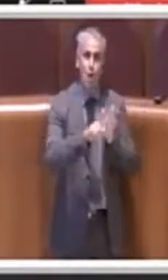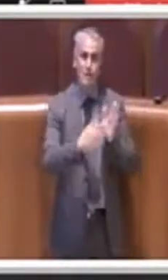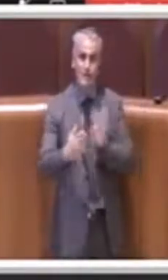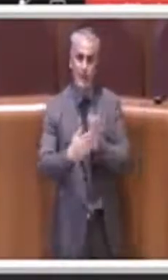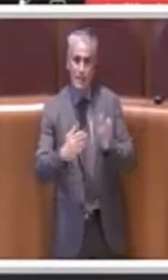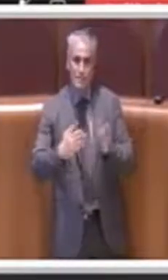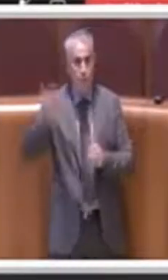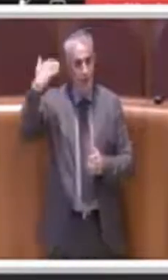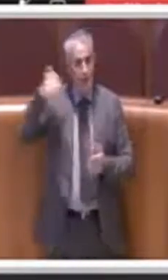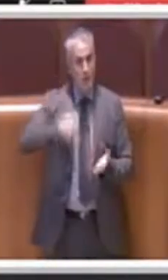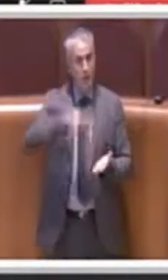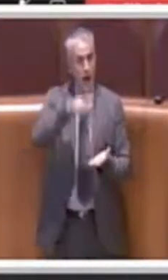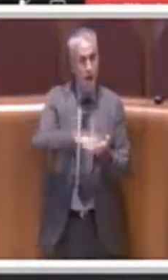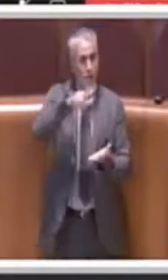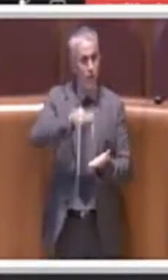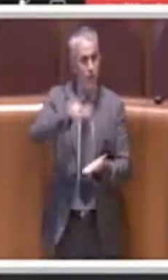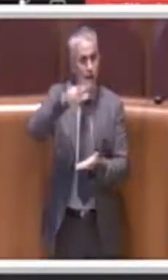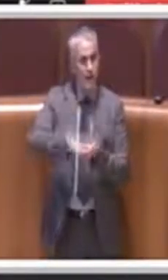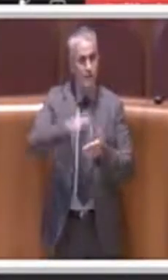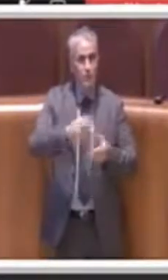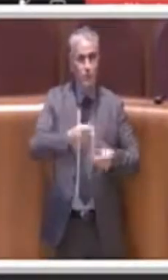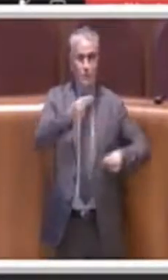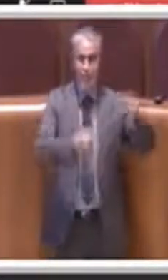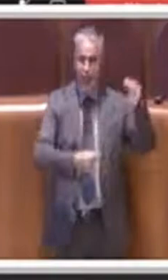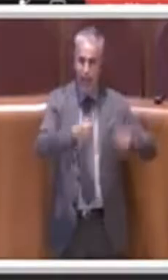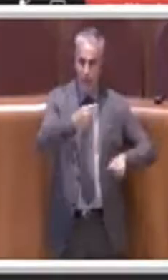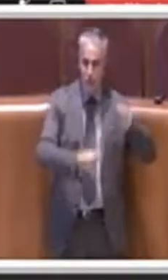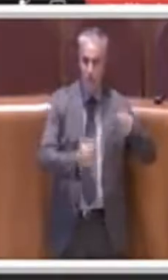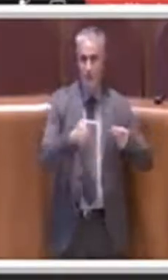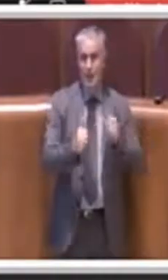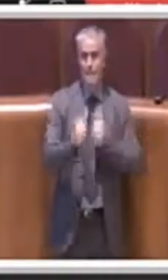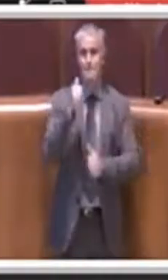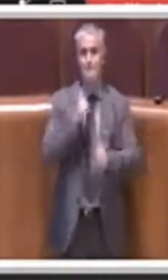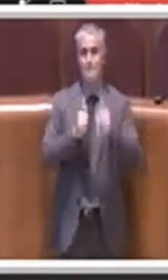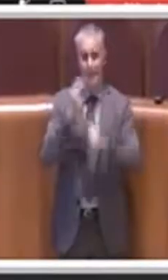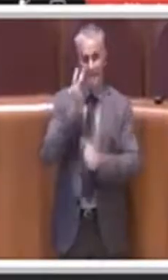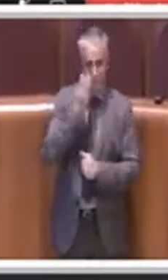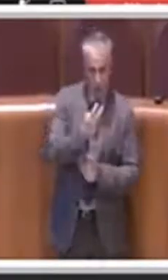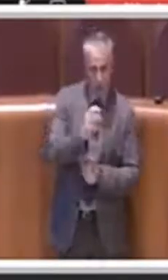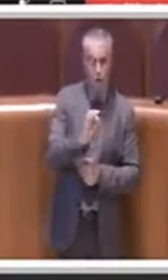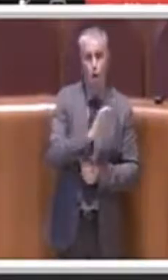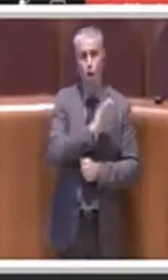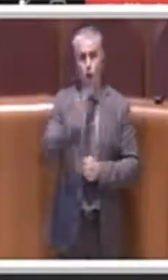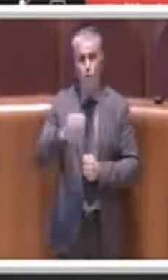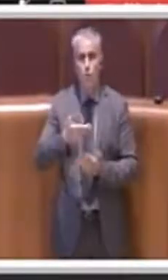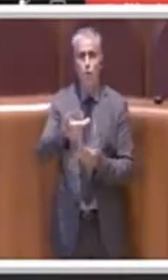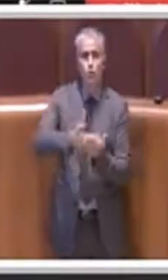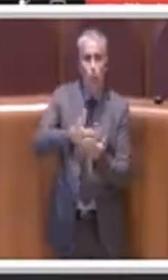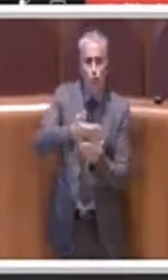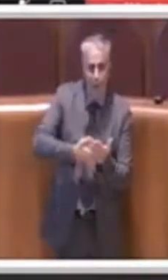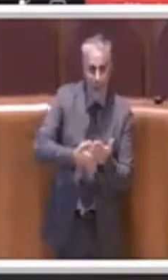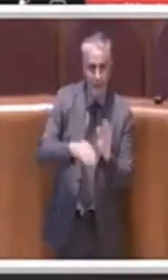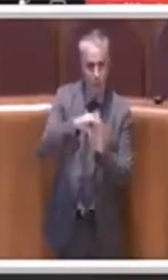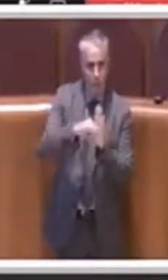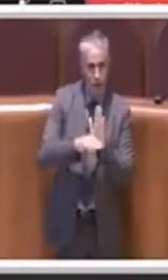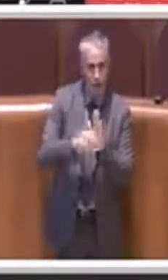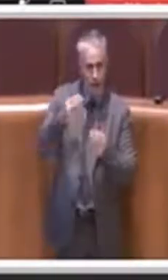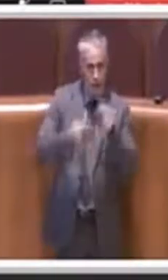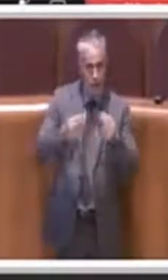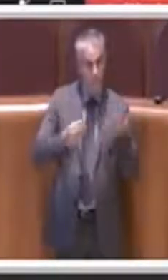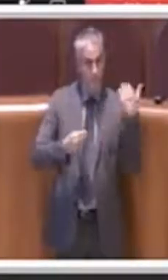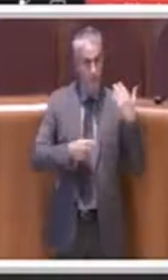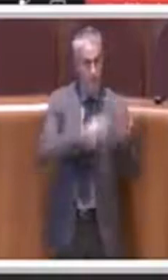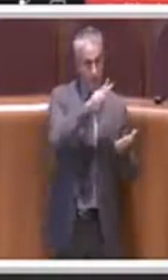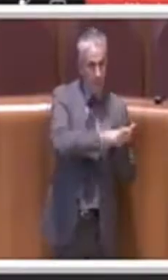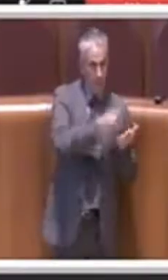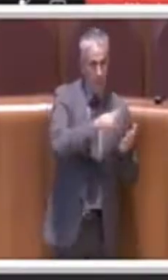approvati i bilanci di previsione o comunque insomma i documenti di programmazione economica, è evidente che dal punto di